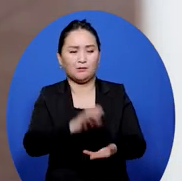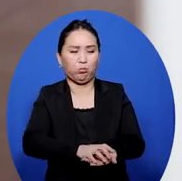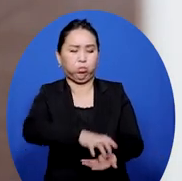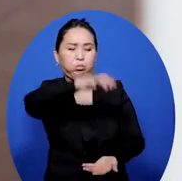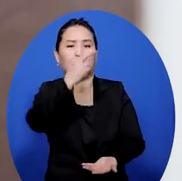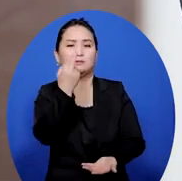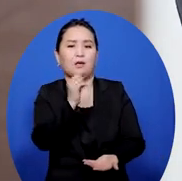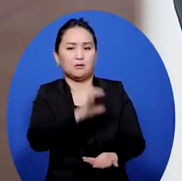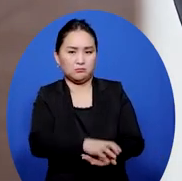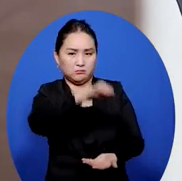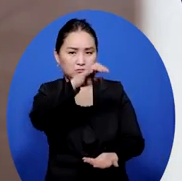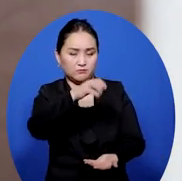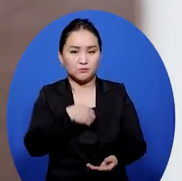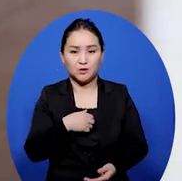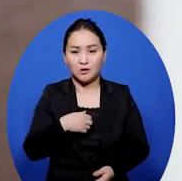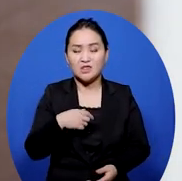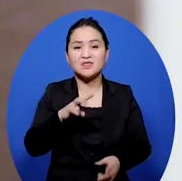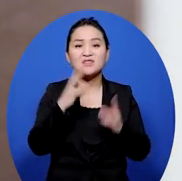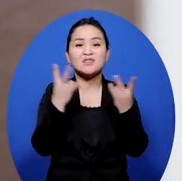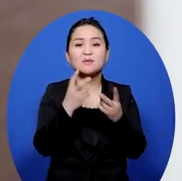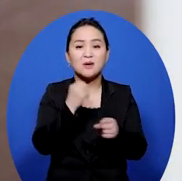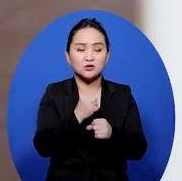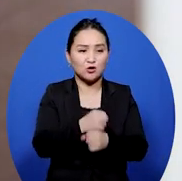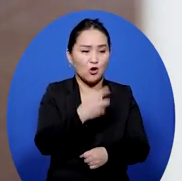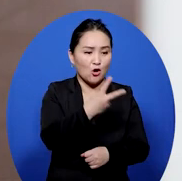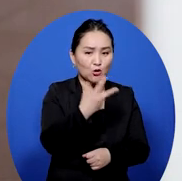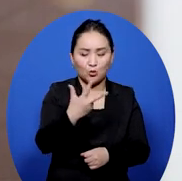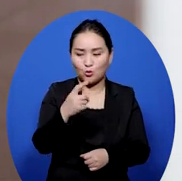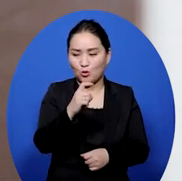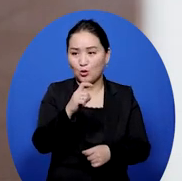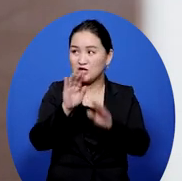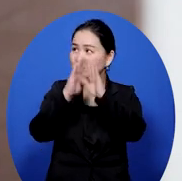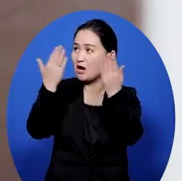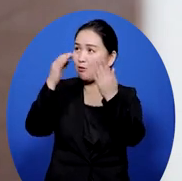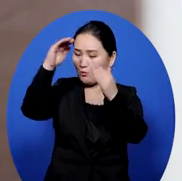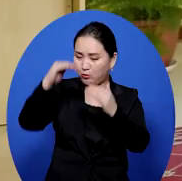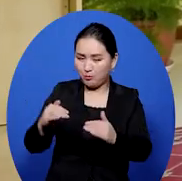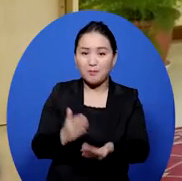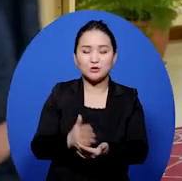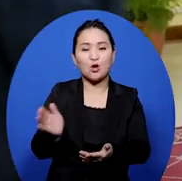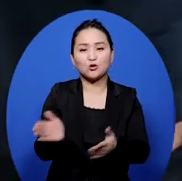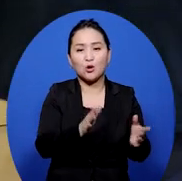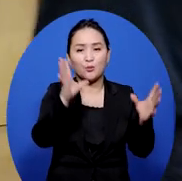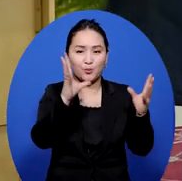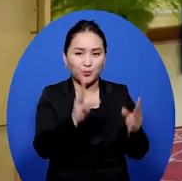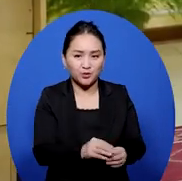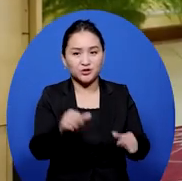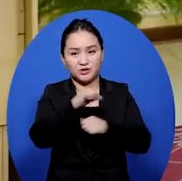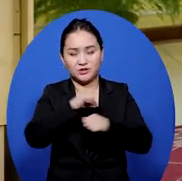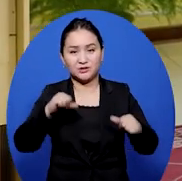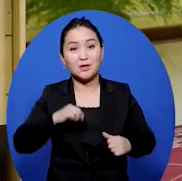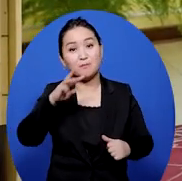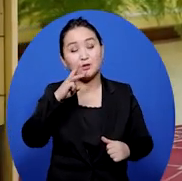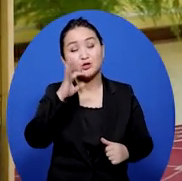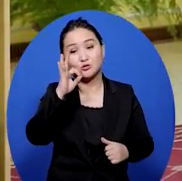цаасаа сатгалж. Манай нийгмийн ажилтнууд одоо 2-3 шика хувийн хэрэгтэй байсан бол одоо тэр цөөрлөөшд байхгүй болсон. Хамгийн гол нь иргэдтэй энэ мэдээлэл